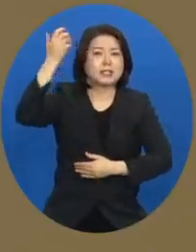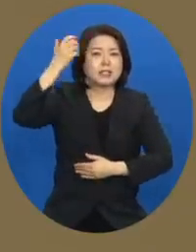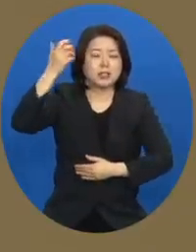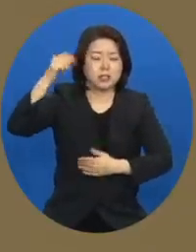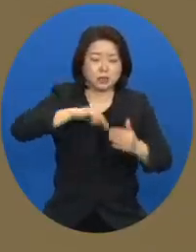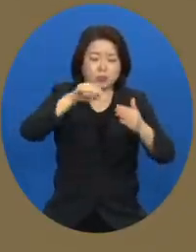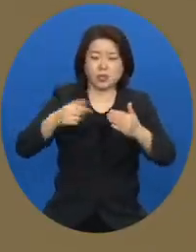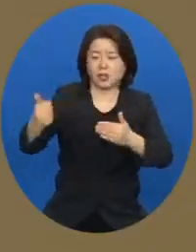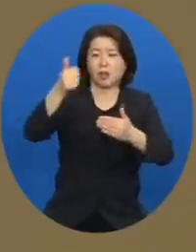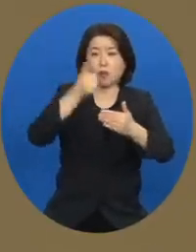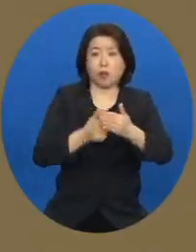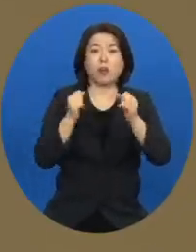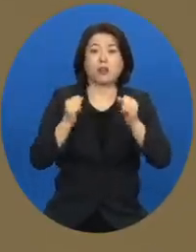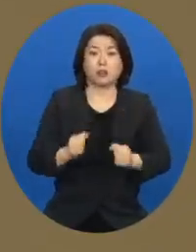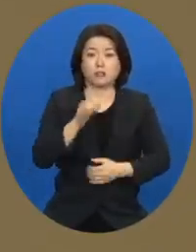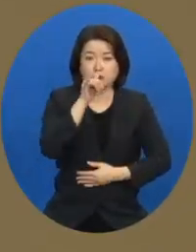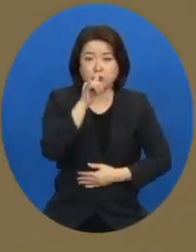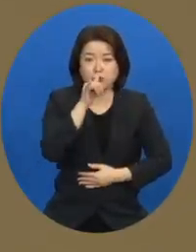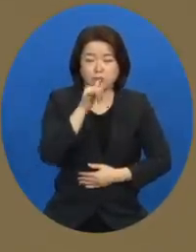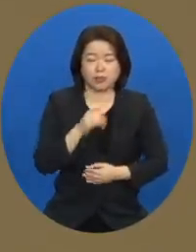와 계십니다.